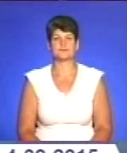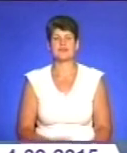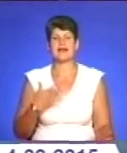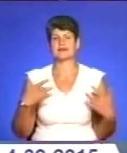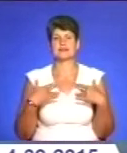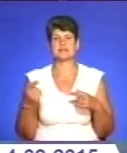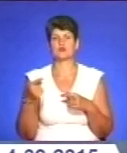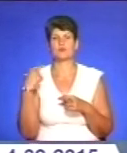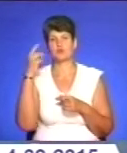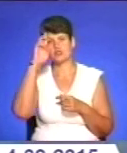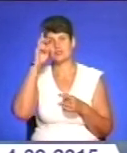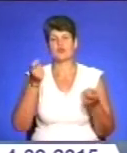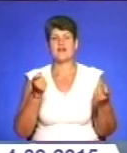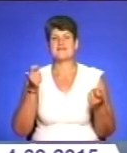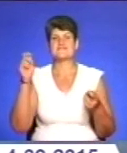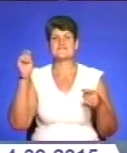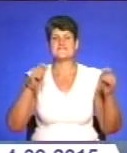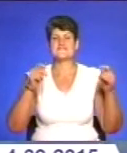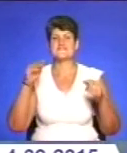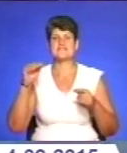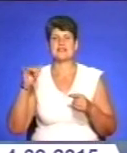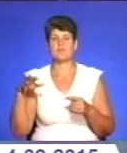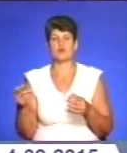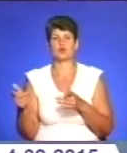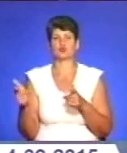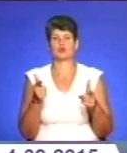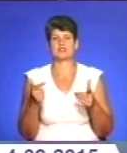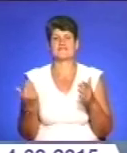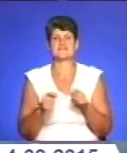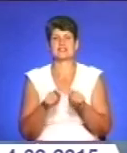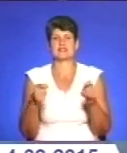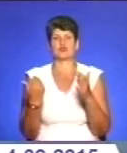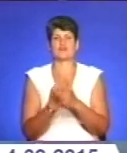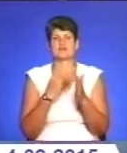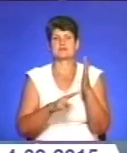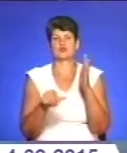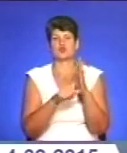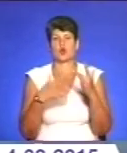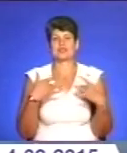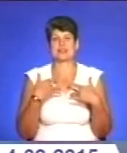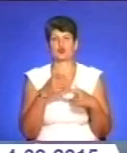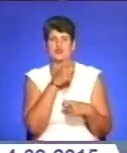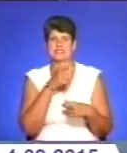Артисти Тернопільської обласної державної філармонії активно готуються до відкриття нового 76-го концертного сезону.